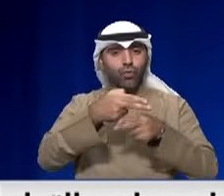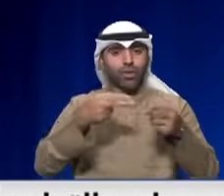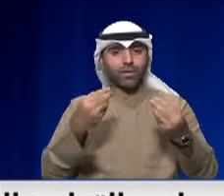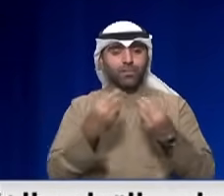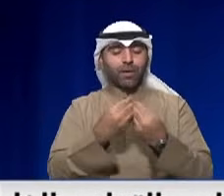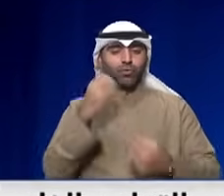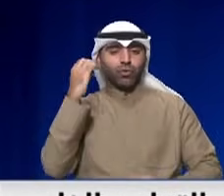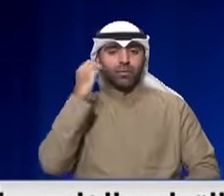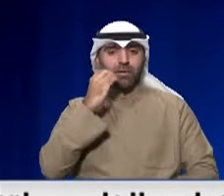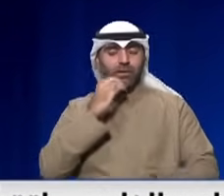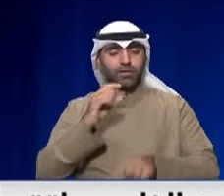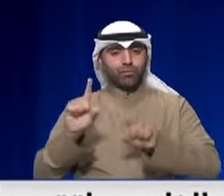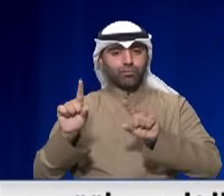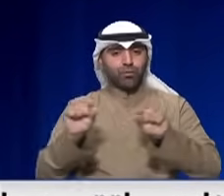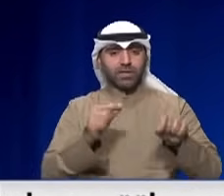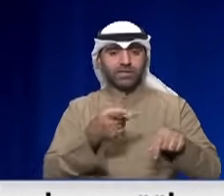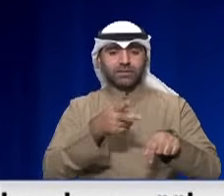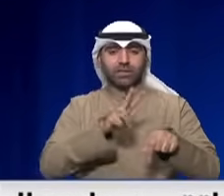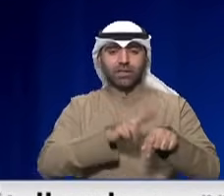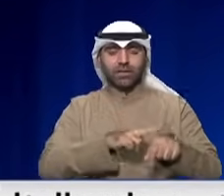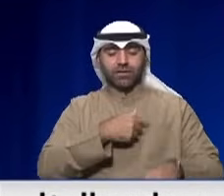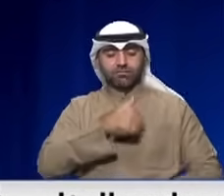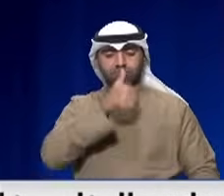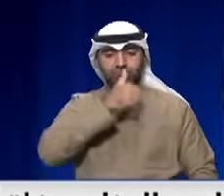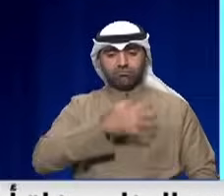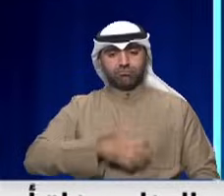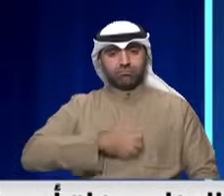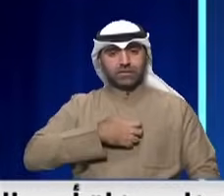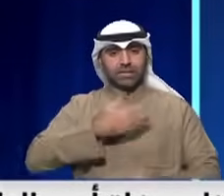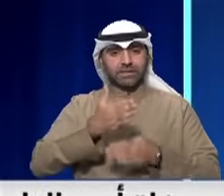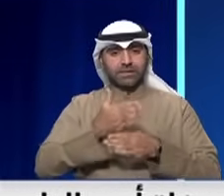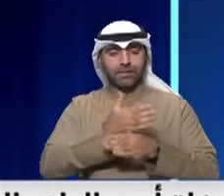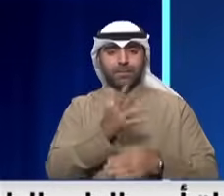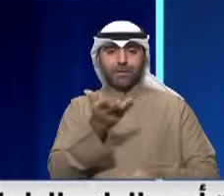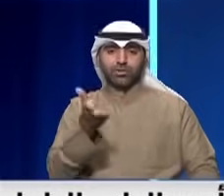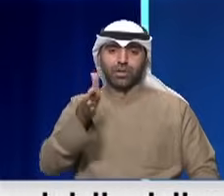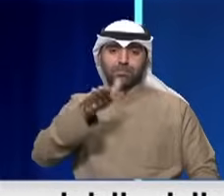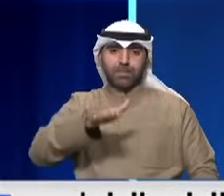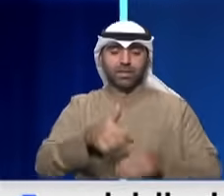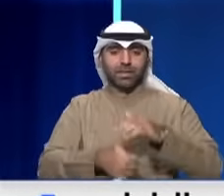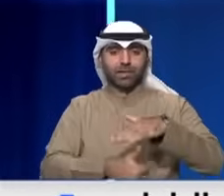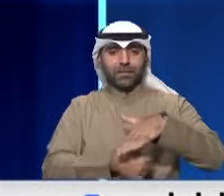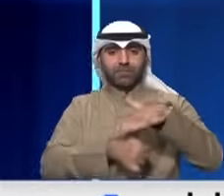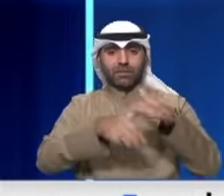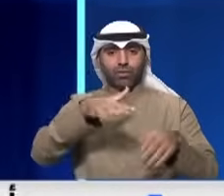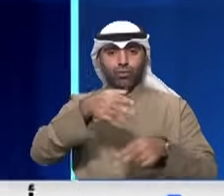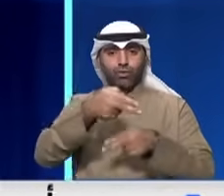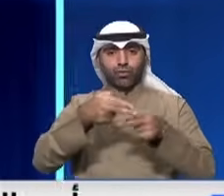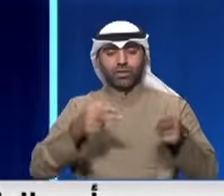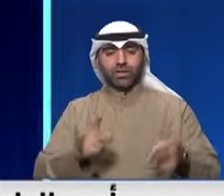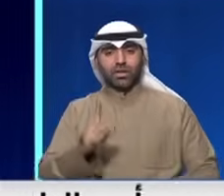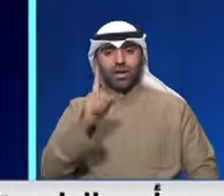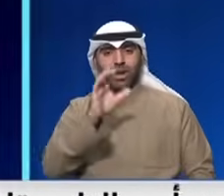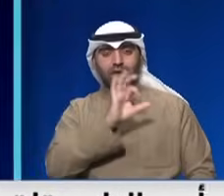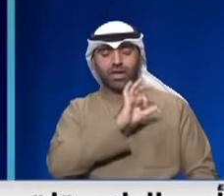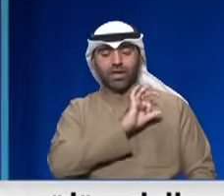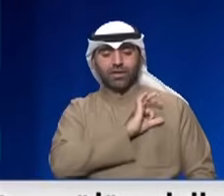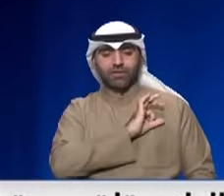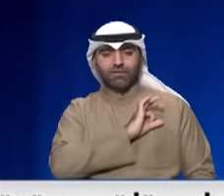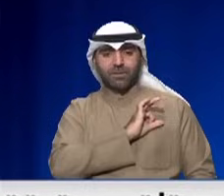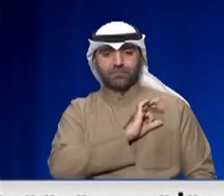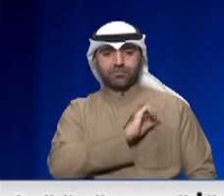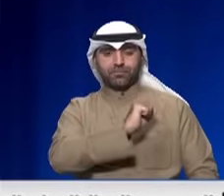وتقديره على ما اعرب عنه من صادق التعاطف بهذا المصاب الجلل متمنيا سموه له موفور